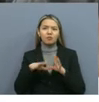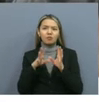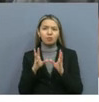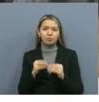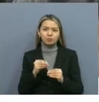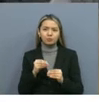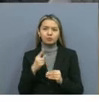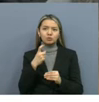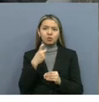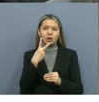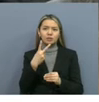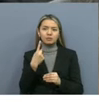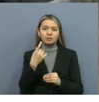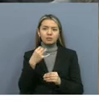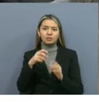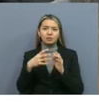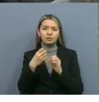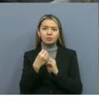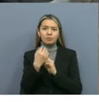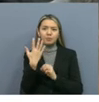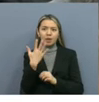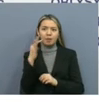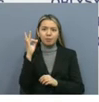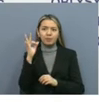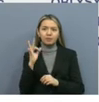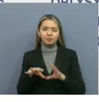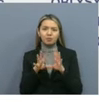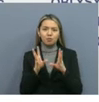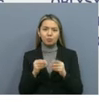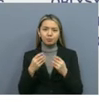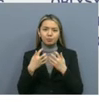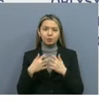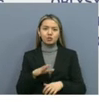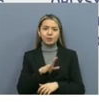индексі 101,5 пайызды құрап отыр.